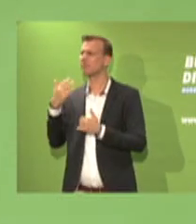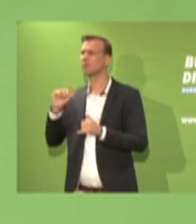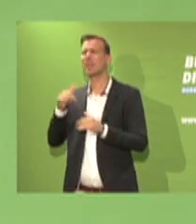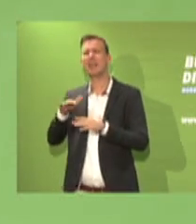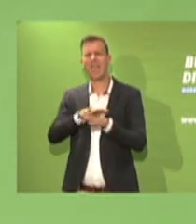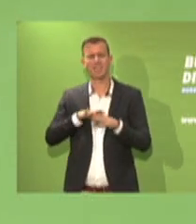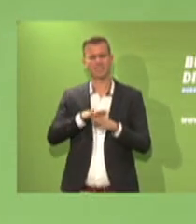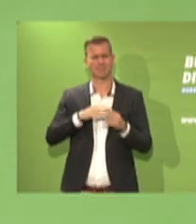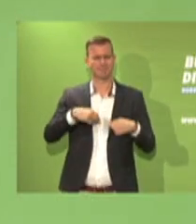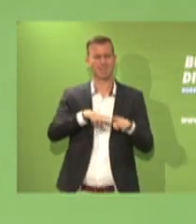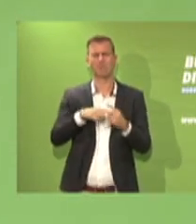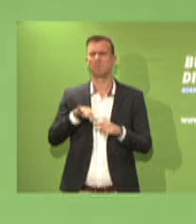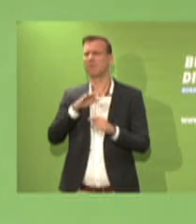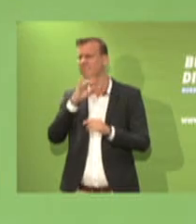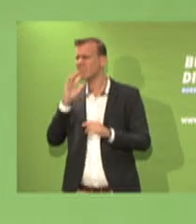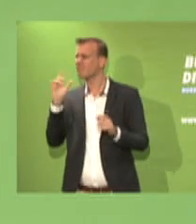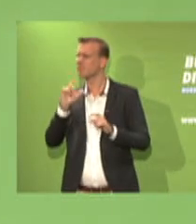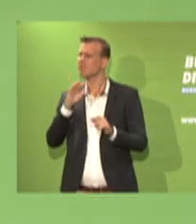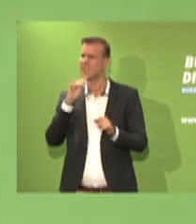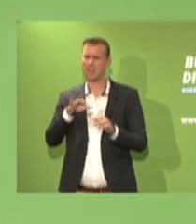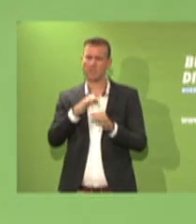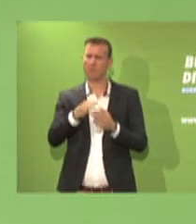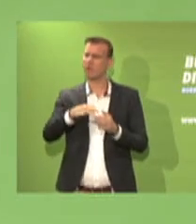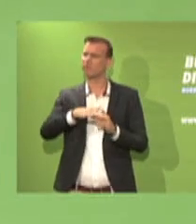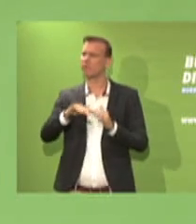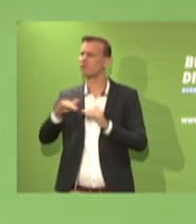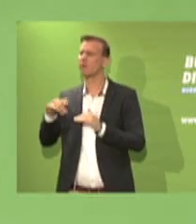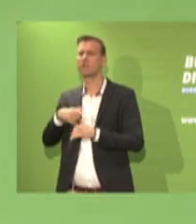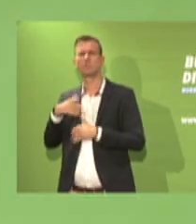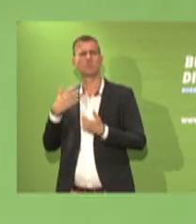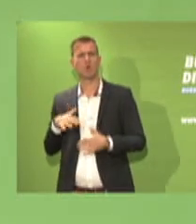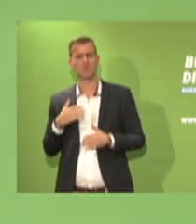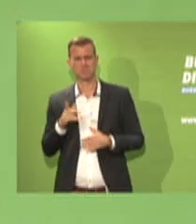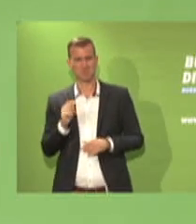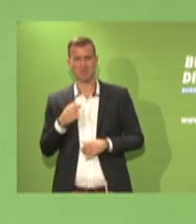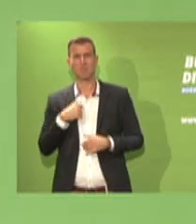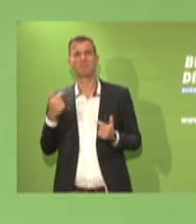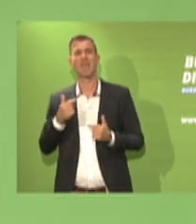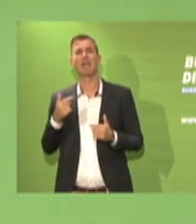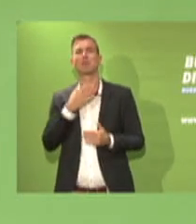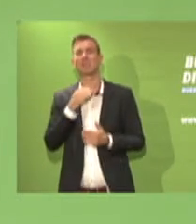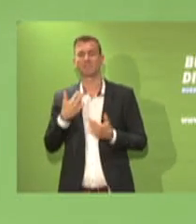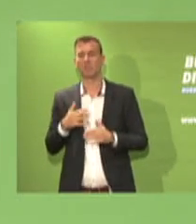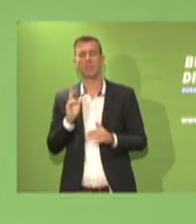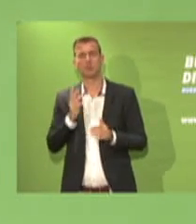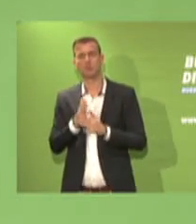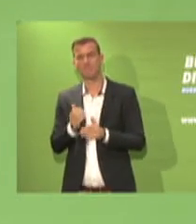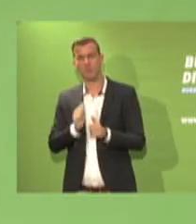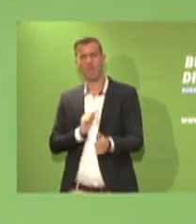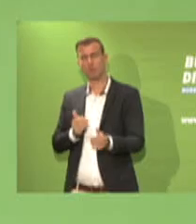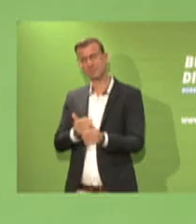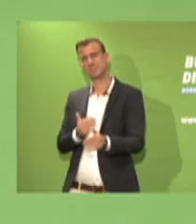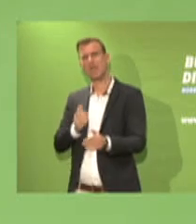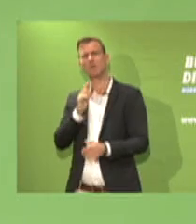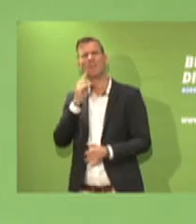Raum unglaublich viele Menschen gibt, die noch nicht so weit sind, die weit vor ihren Pflegebedarfen stehen, aber die sagen, wie können wir das